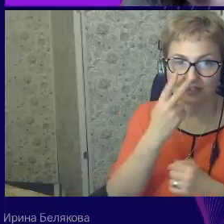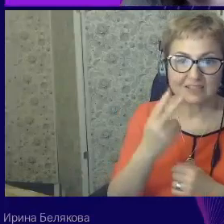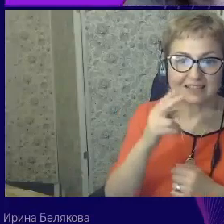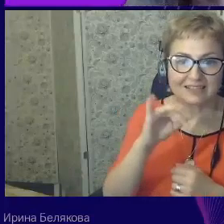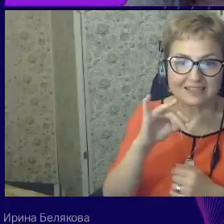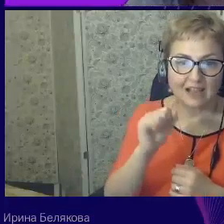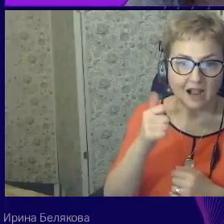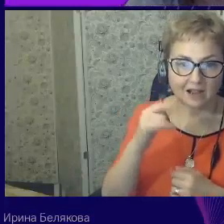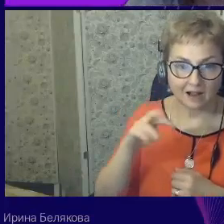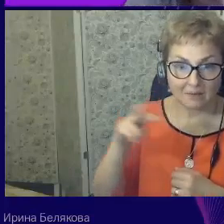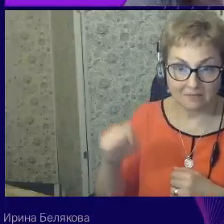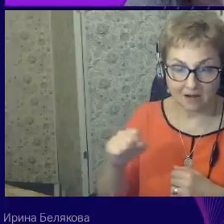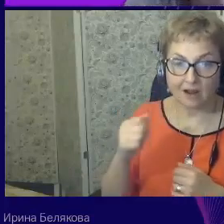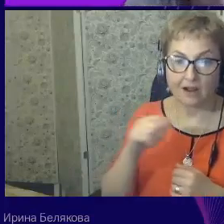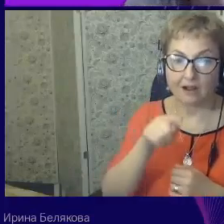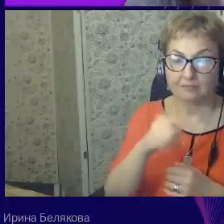она показывает у нас,